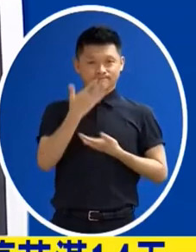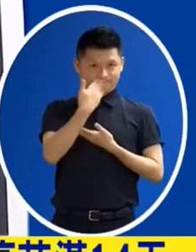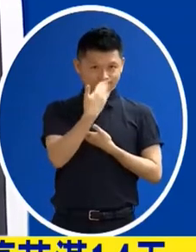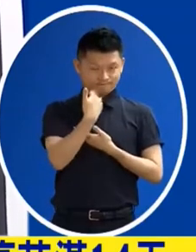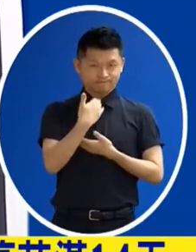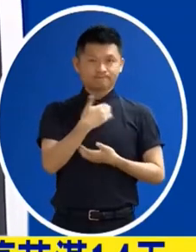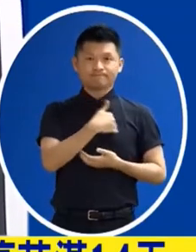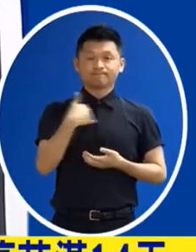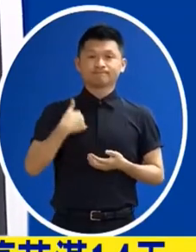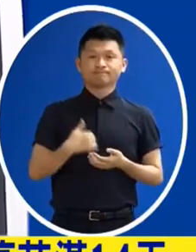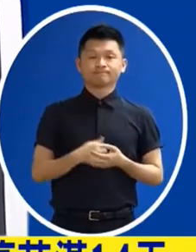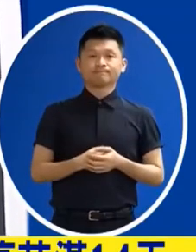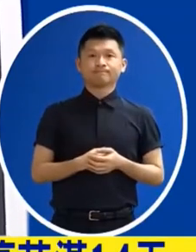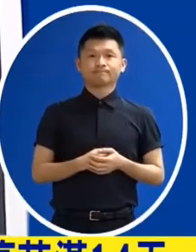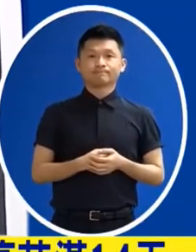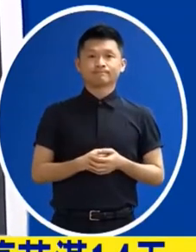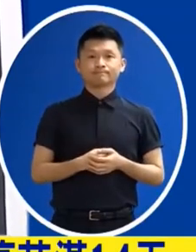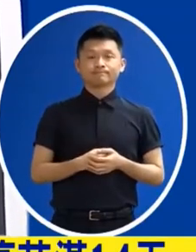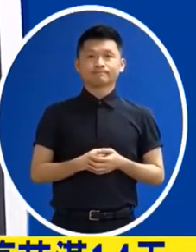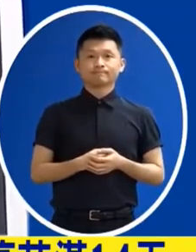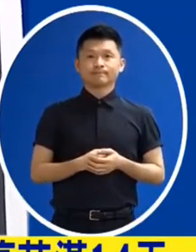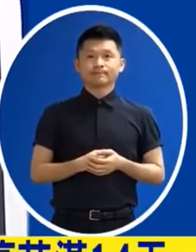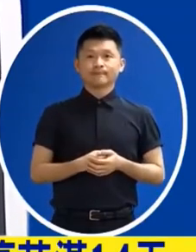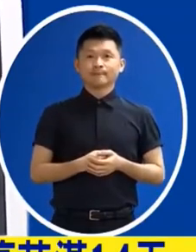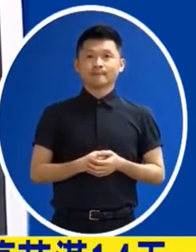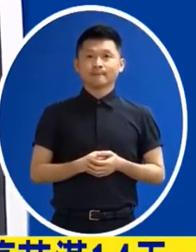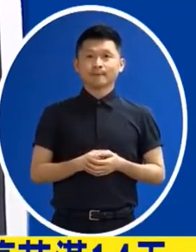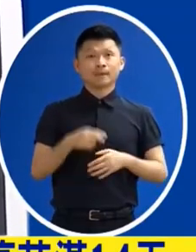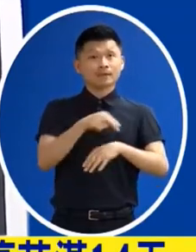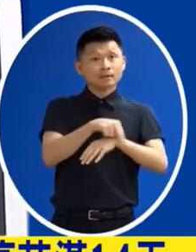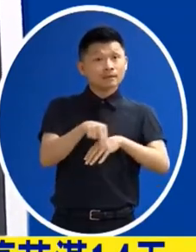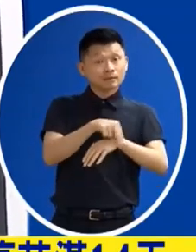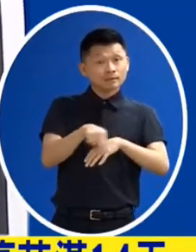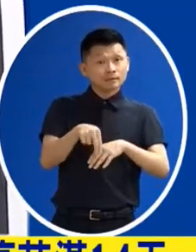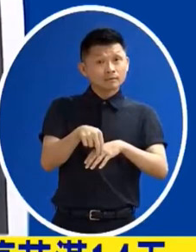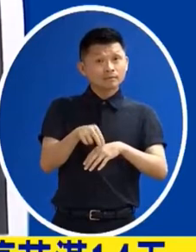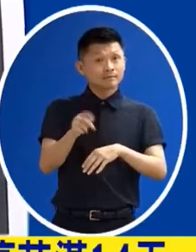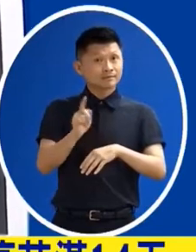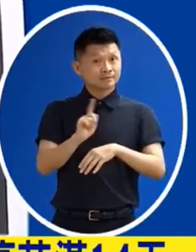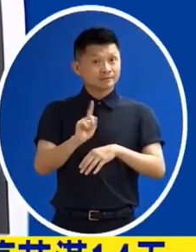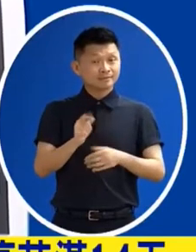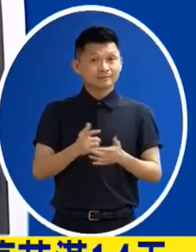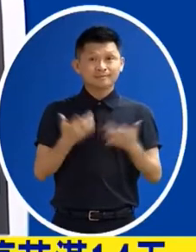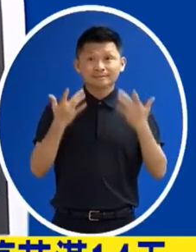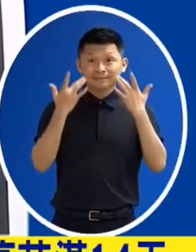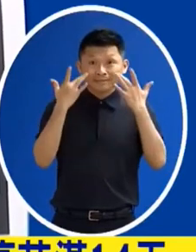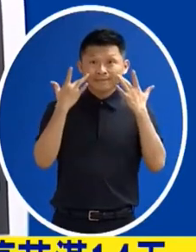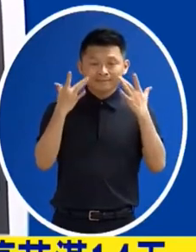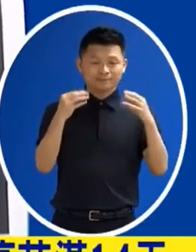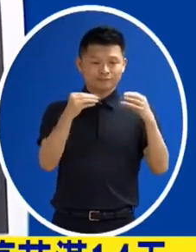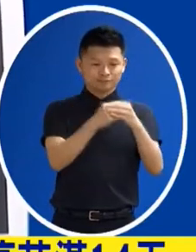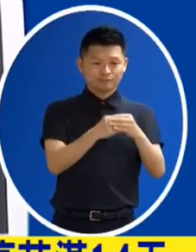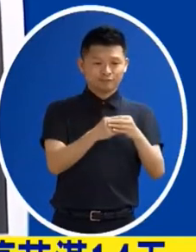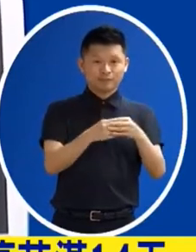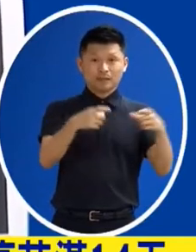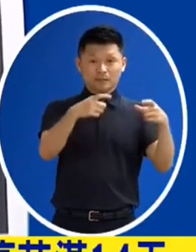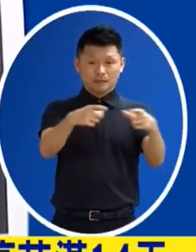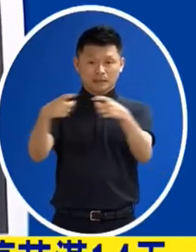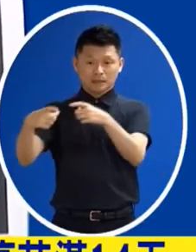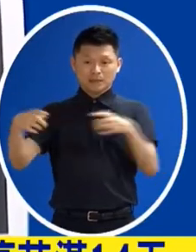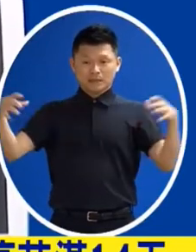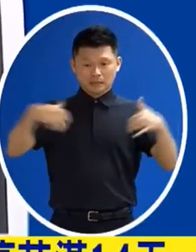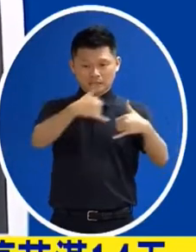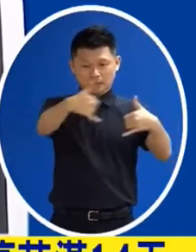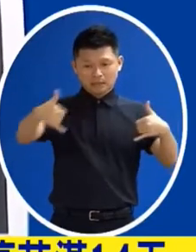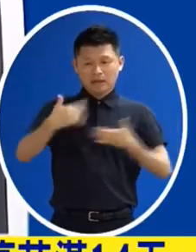那采取的也是用这个合菜就是属于那种套餐的方式。那如果